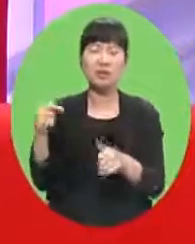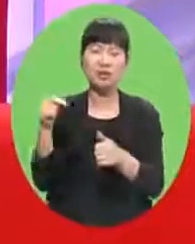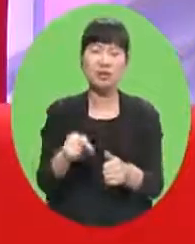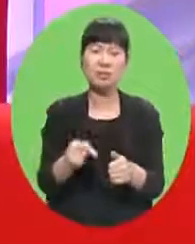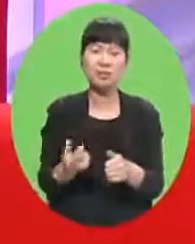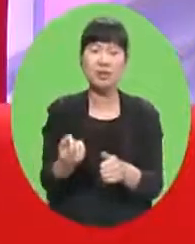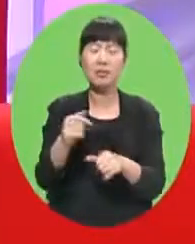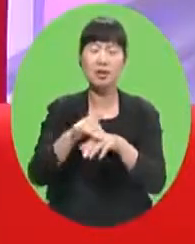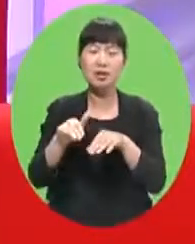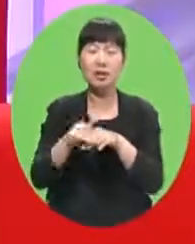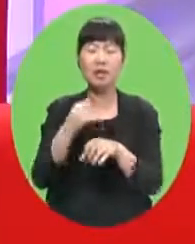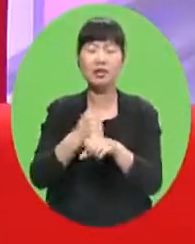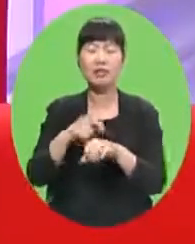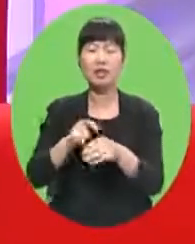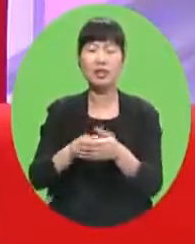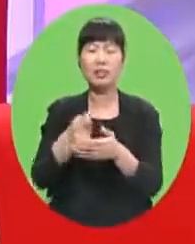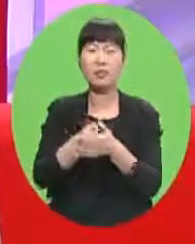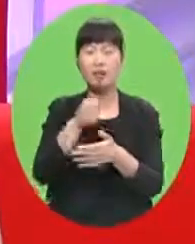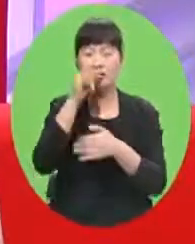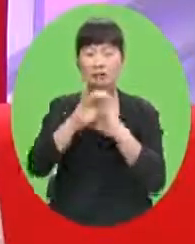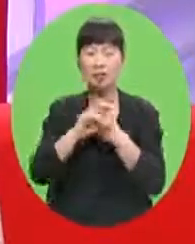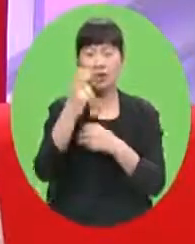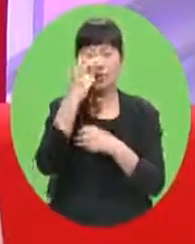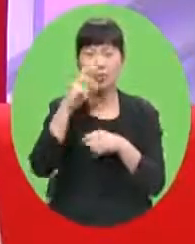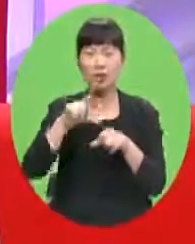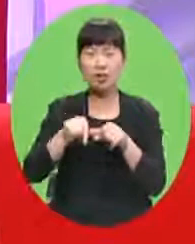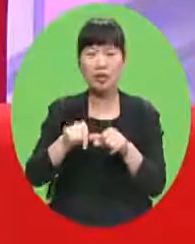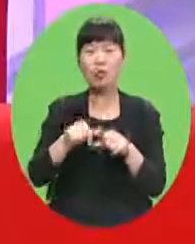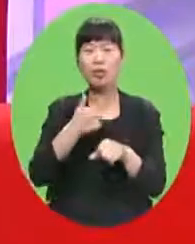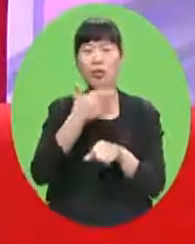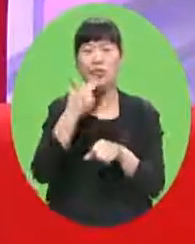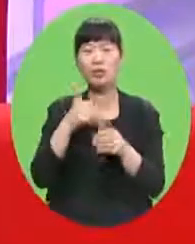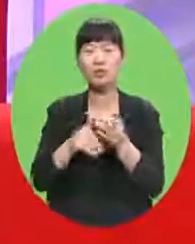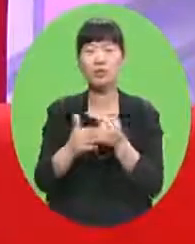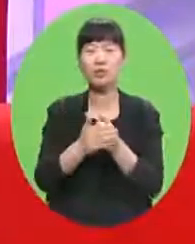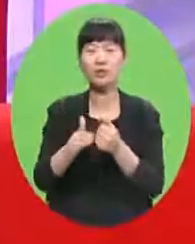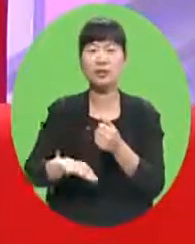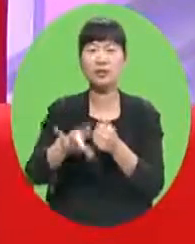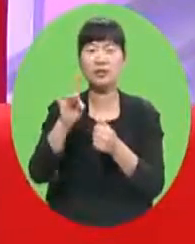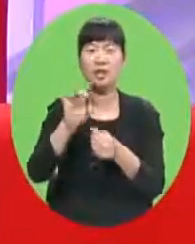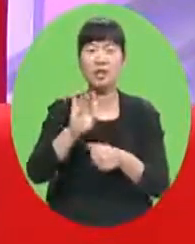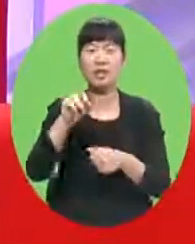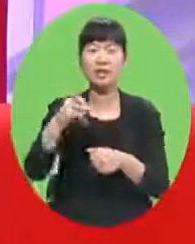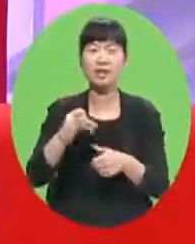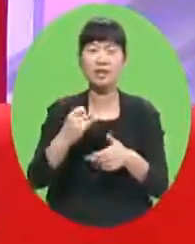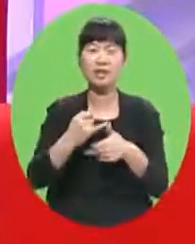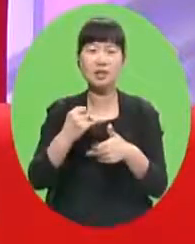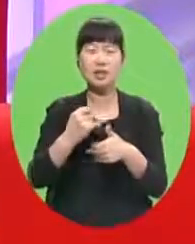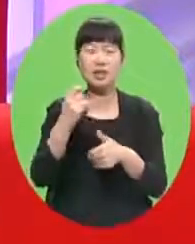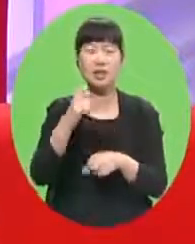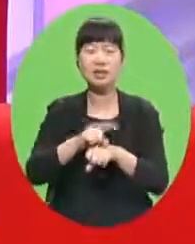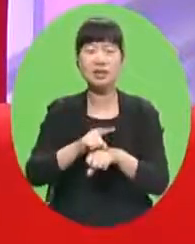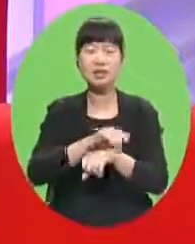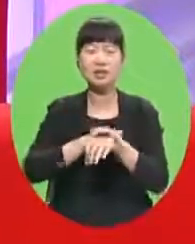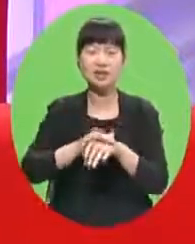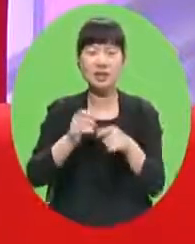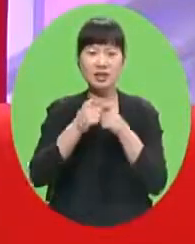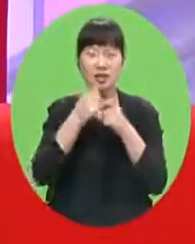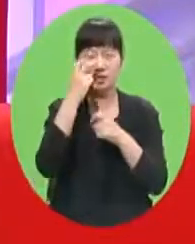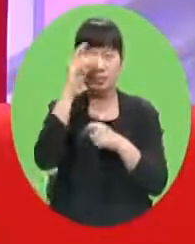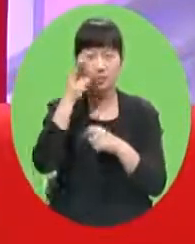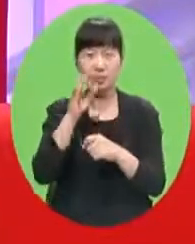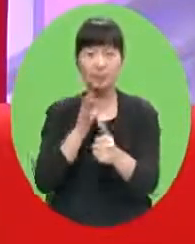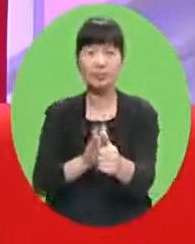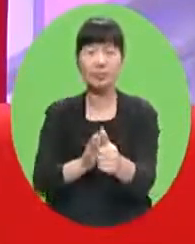빨리빨리 처리하겠다고 마음을 먹으면 살펴볼 여유가 좀 없어요. 그래서 일단 아승이의 기질을 좀 잘 살펴보셨으면 하는 그런